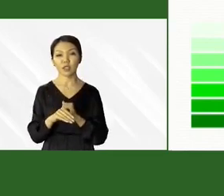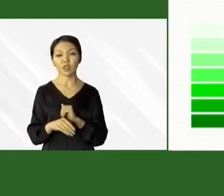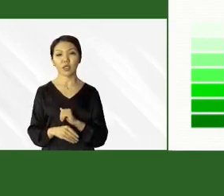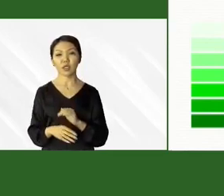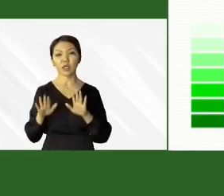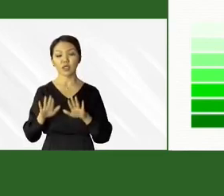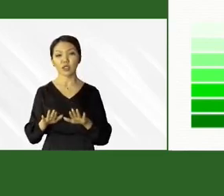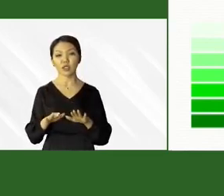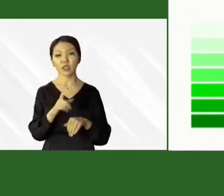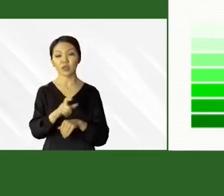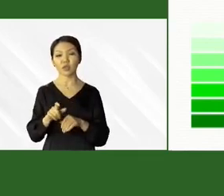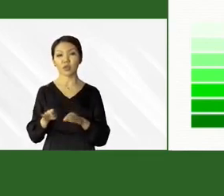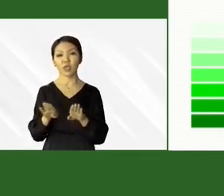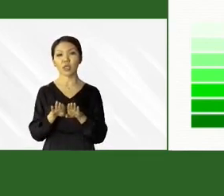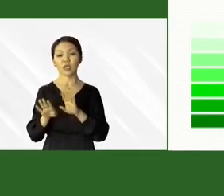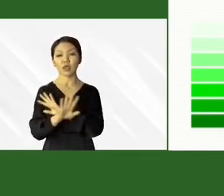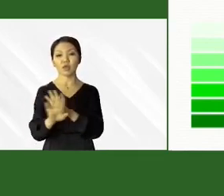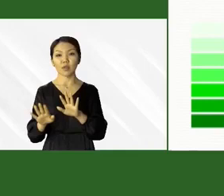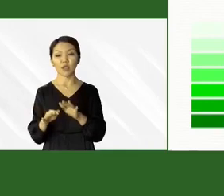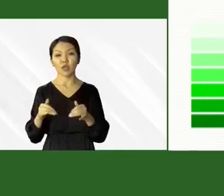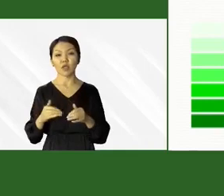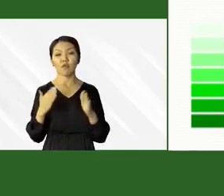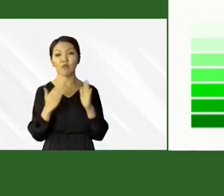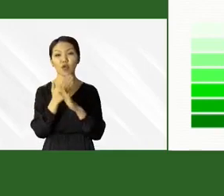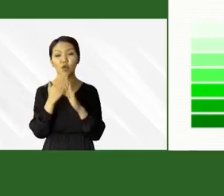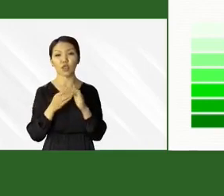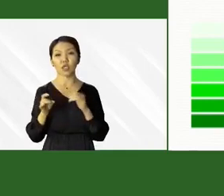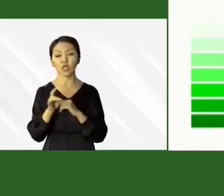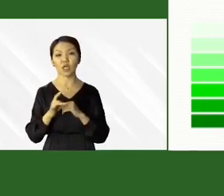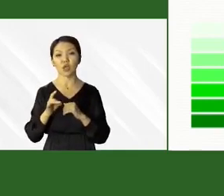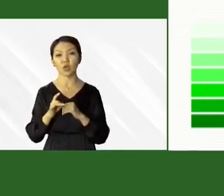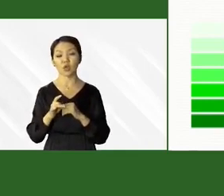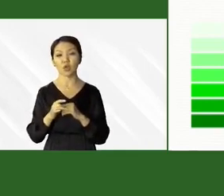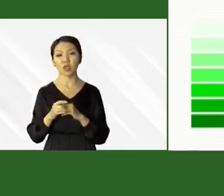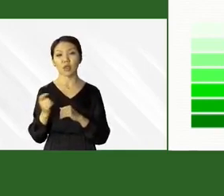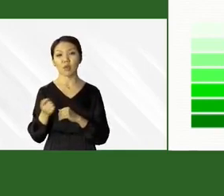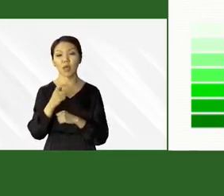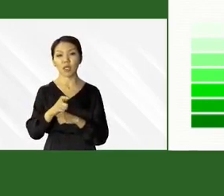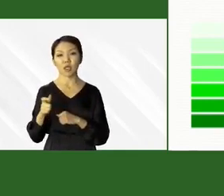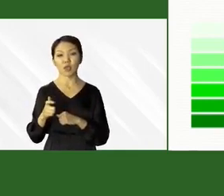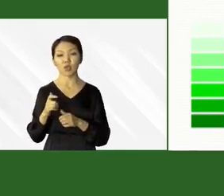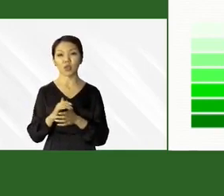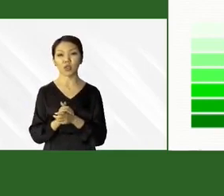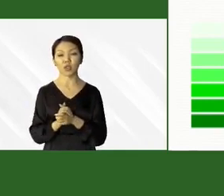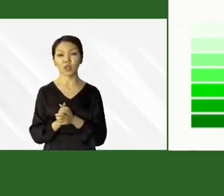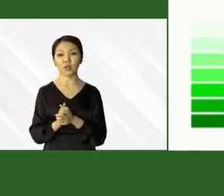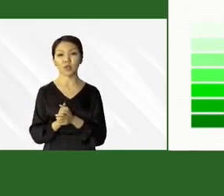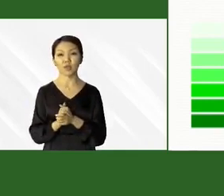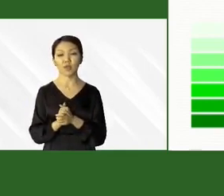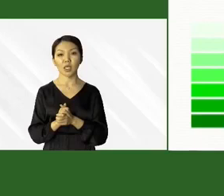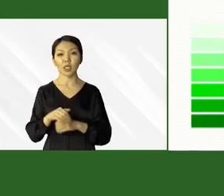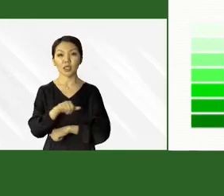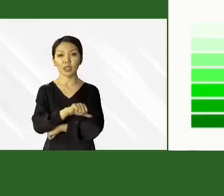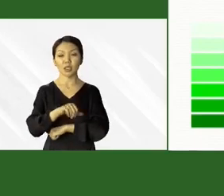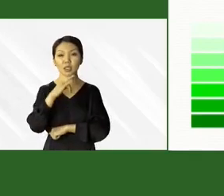горных районах плотность населения невысока. Гораздо выше она в долинах и у государственной границы с